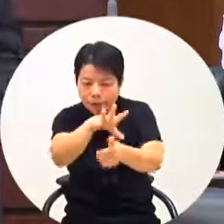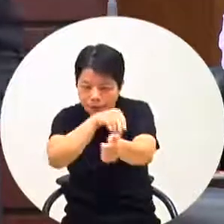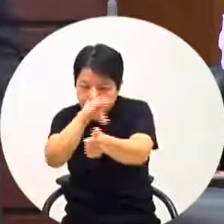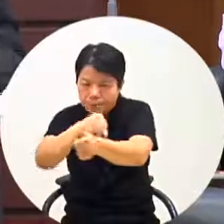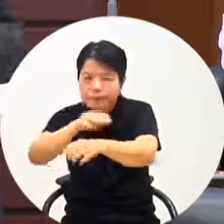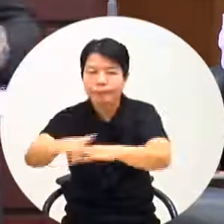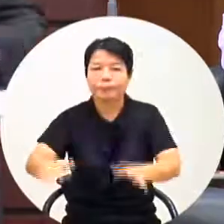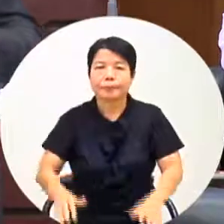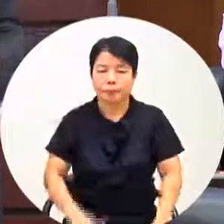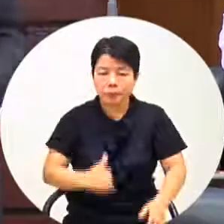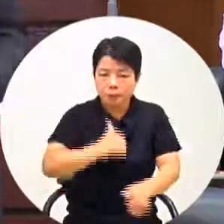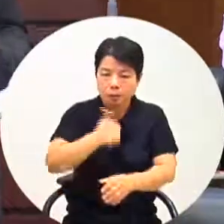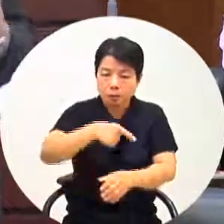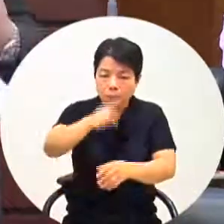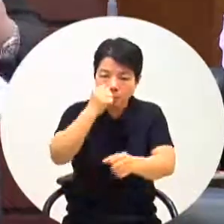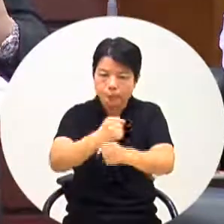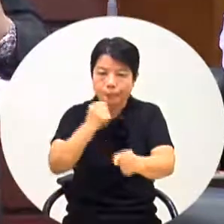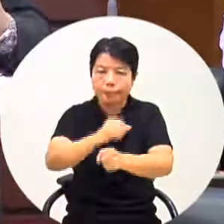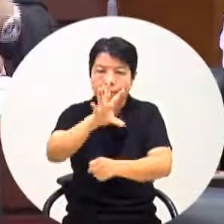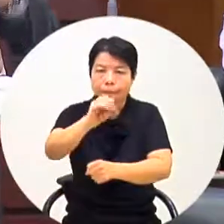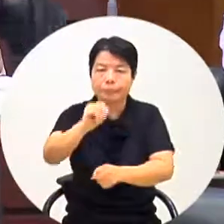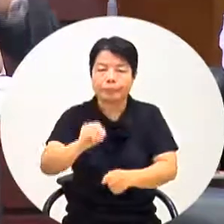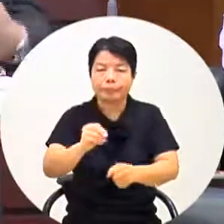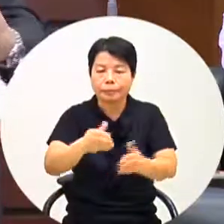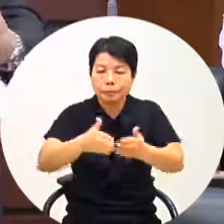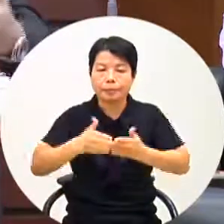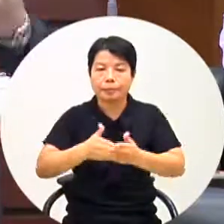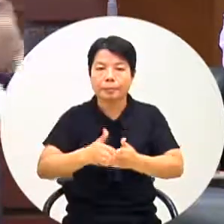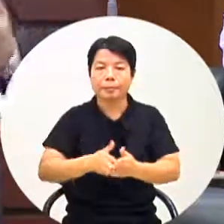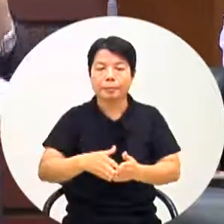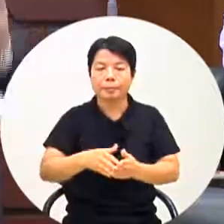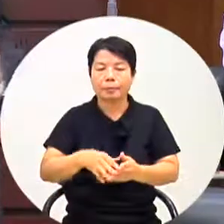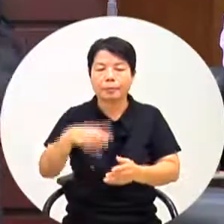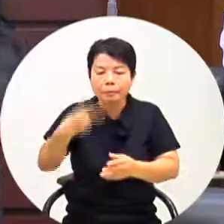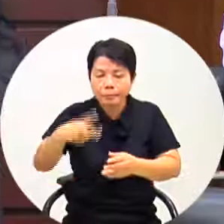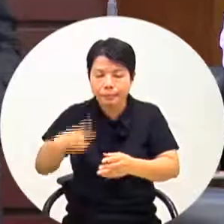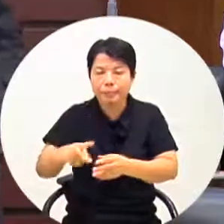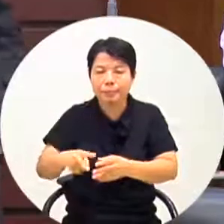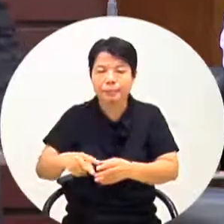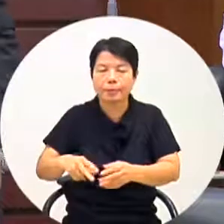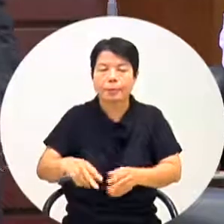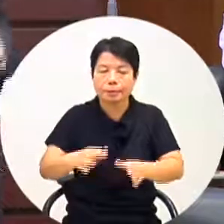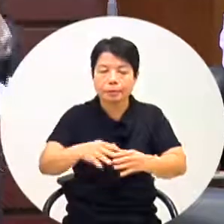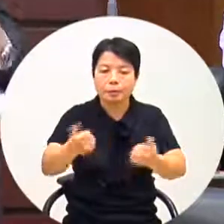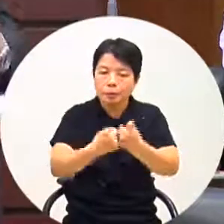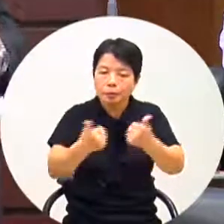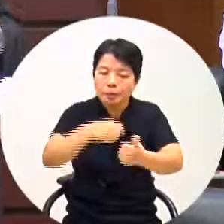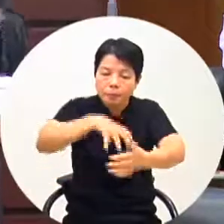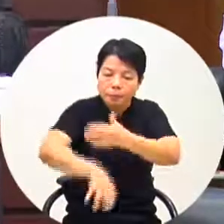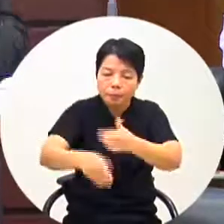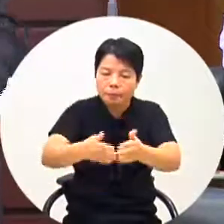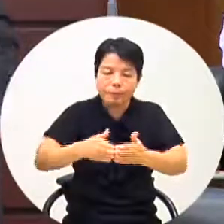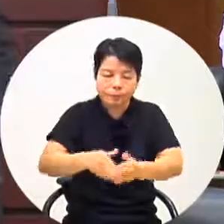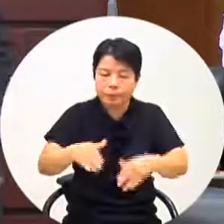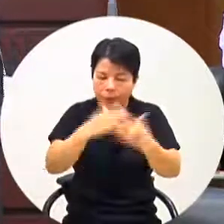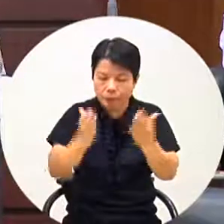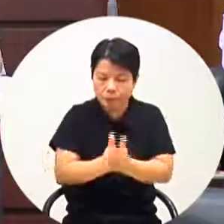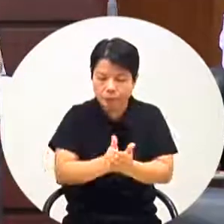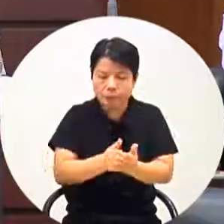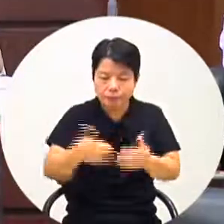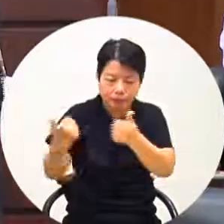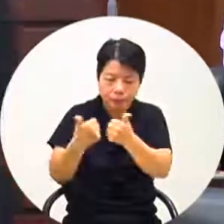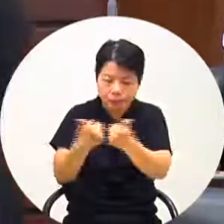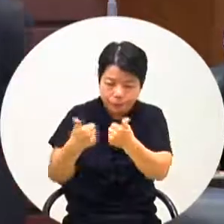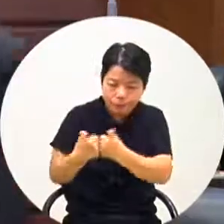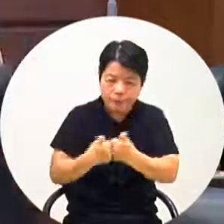务操作上是不是有没有哪些是需要可以再进一步的，那我们在会里面都一并提出来。那这个部分我们现在也在加速在进行当